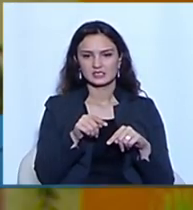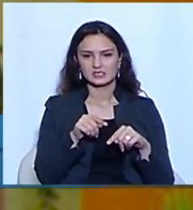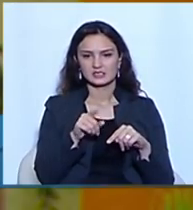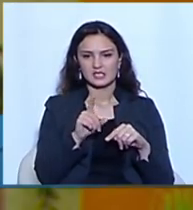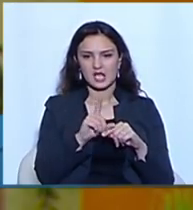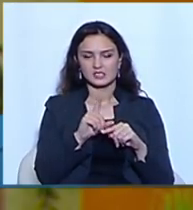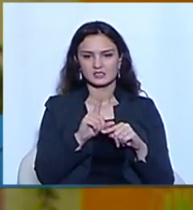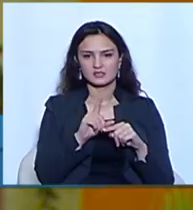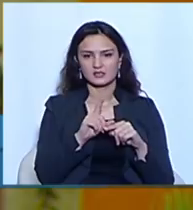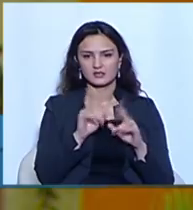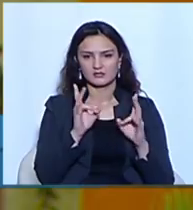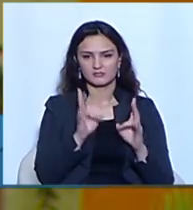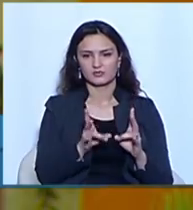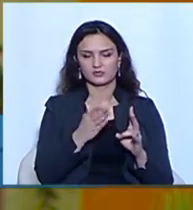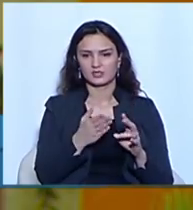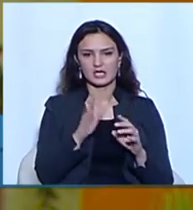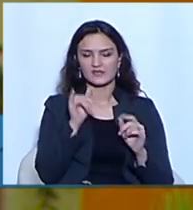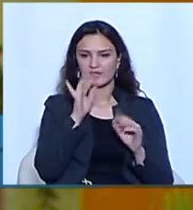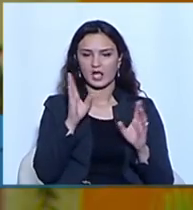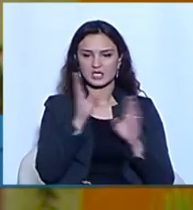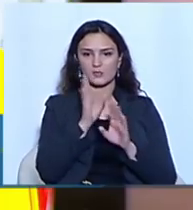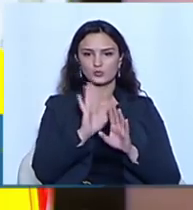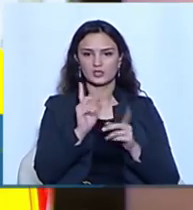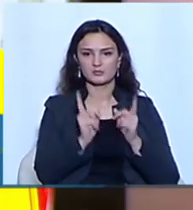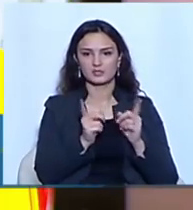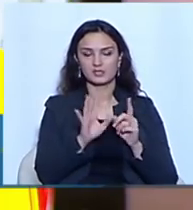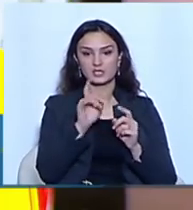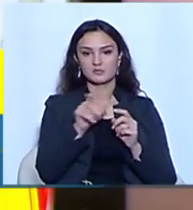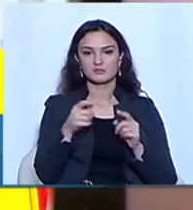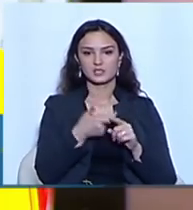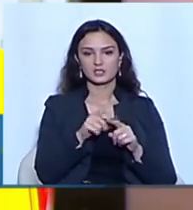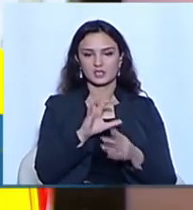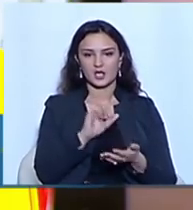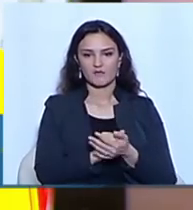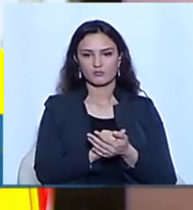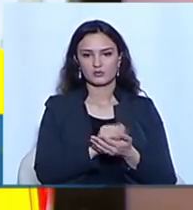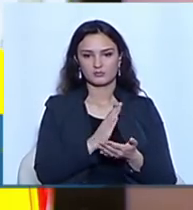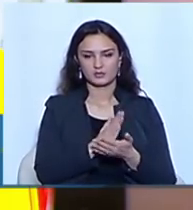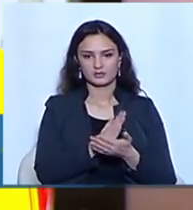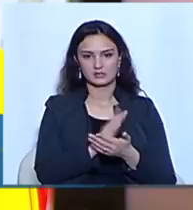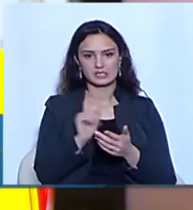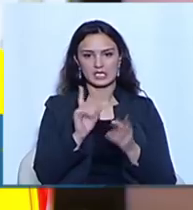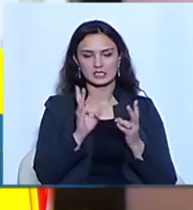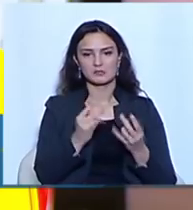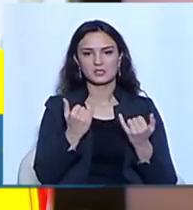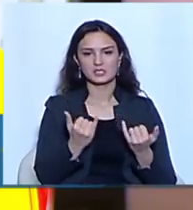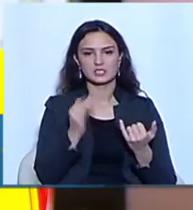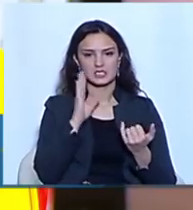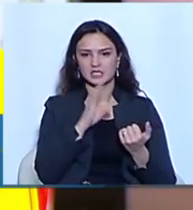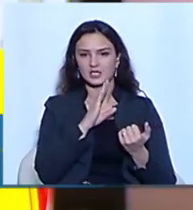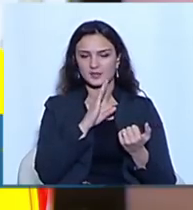სიმულაციასავით გახდა ესეც, რაღაც არაბუნებრივი, იმიტომ რომ ადამიანები ძალიან დაკავებულები არიან. რა ხდება დღეს?